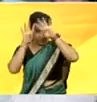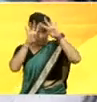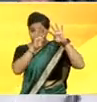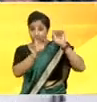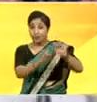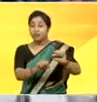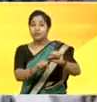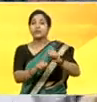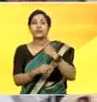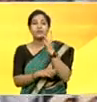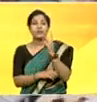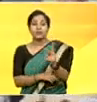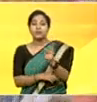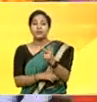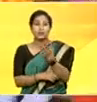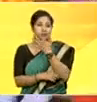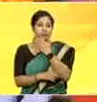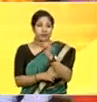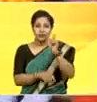गोयना